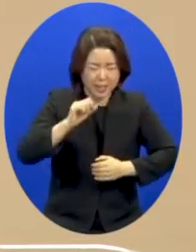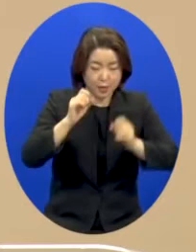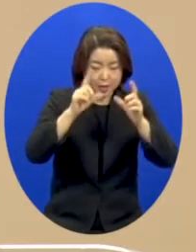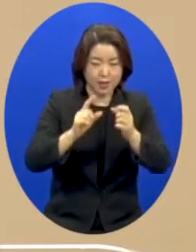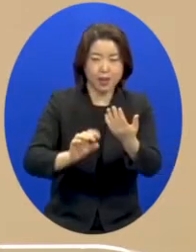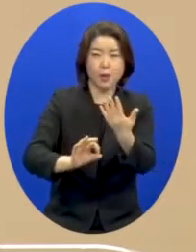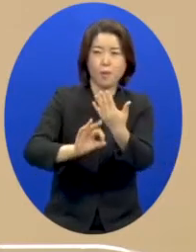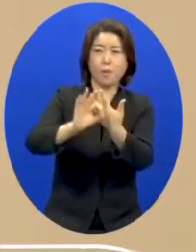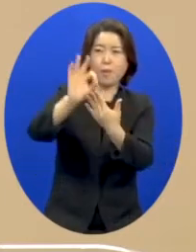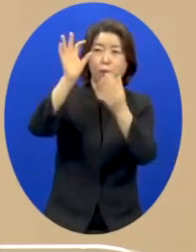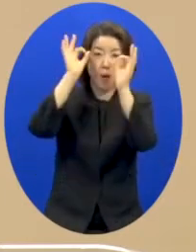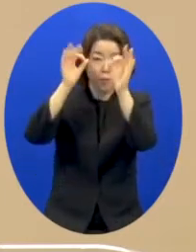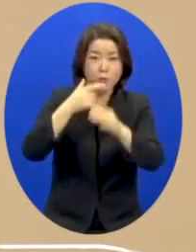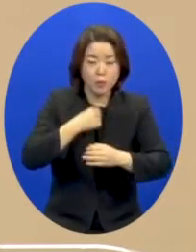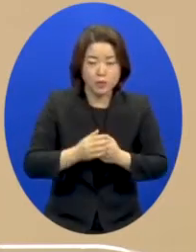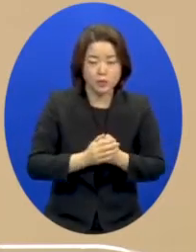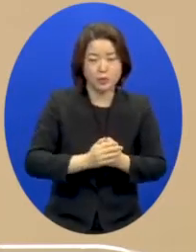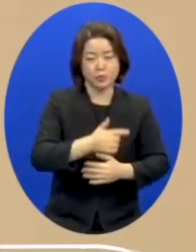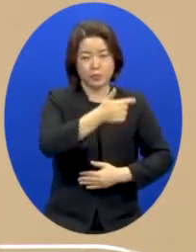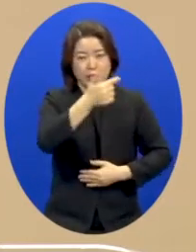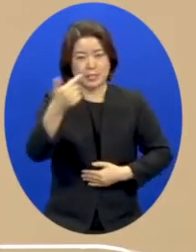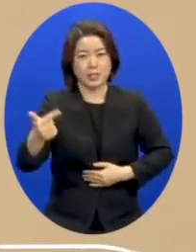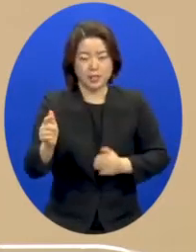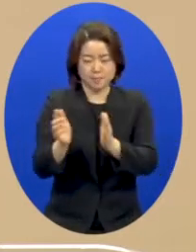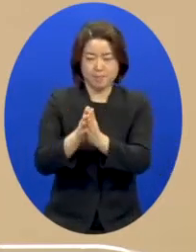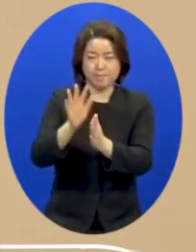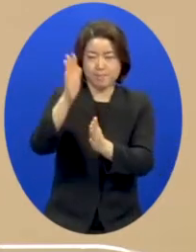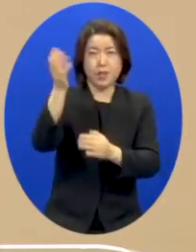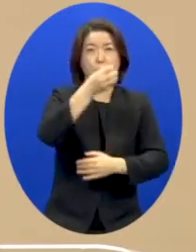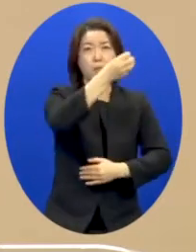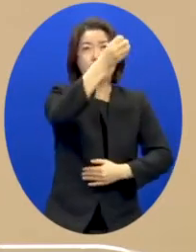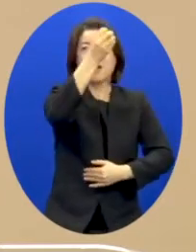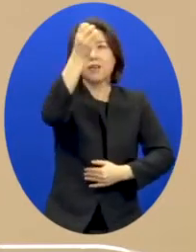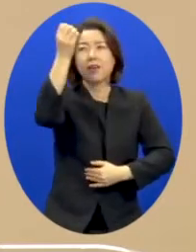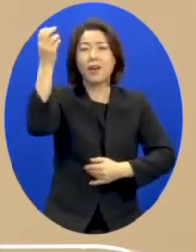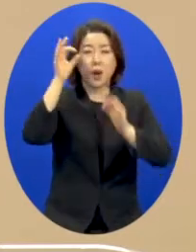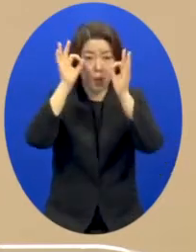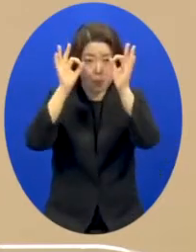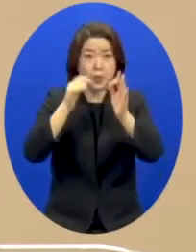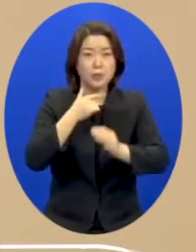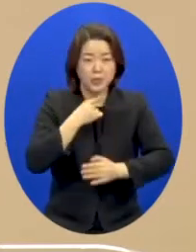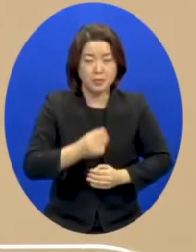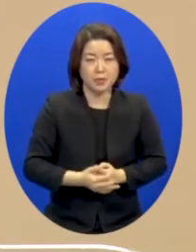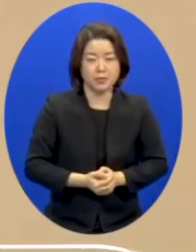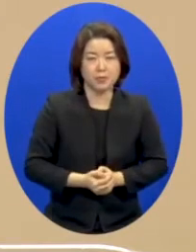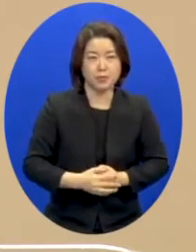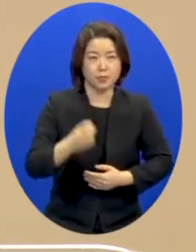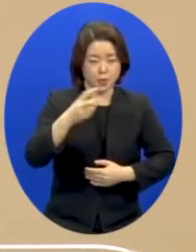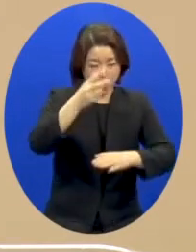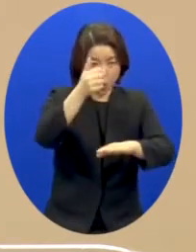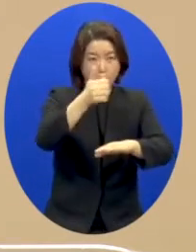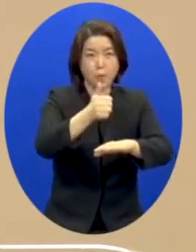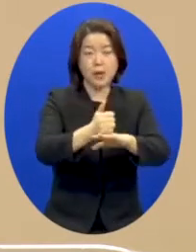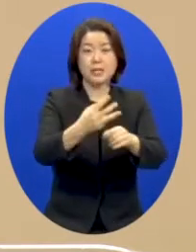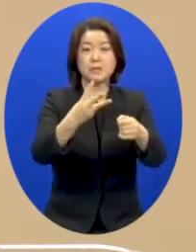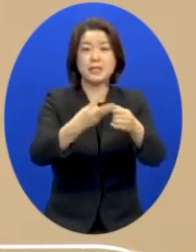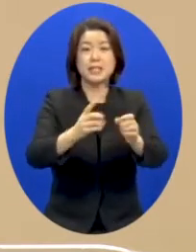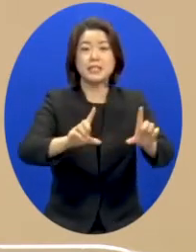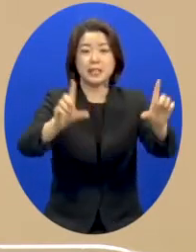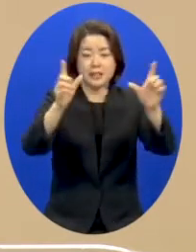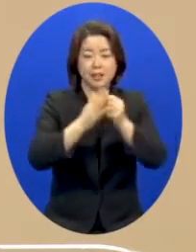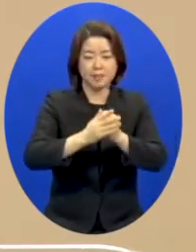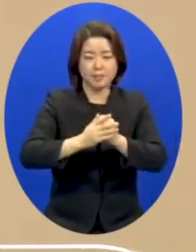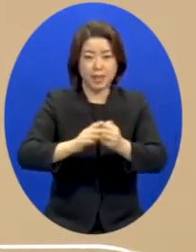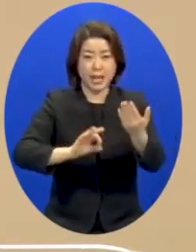보고 저녁에는 영롱하게 빛나는 하늘의 별들을 보겠습니다. 그리고 마지막 셋째 날에는 아침